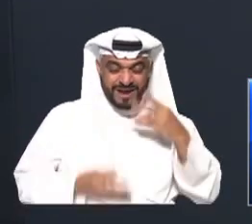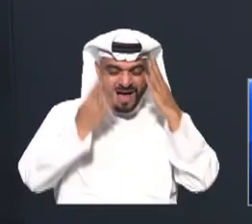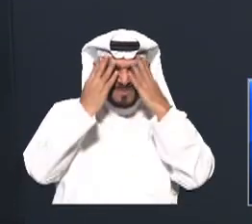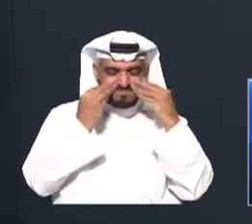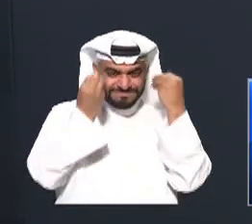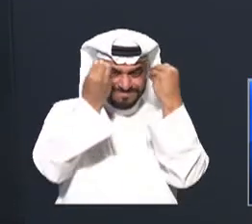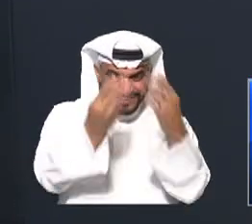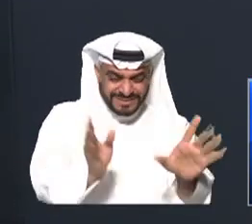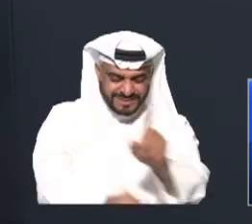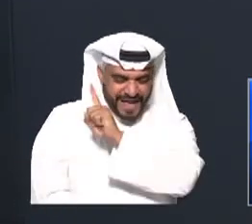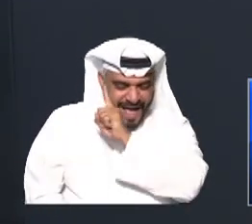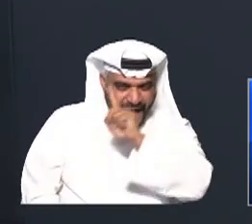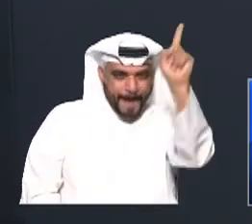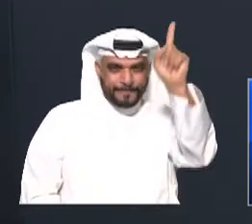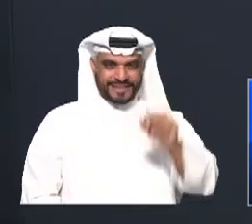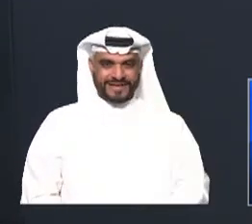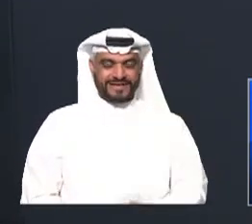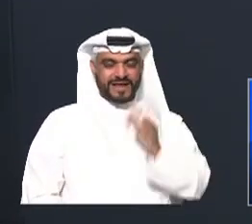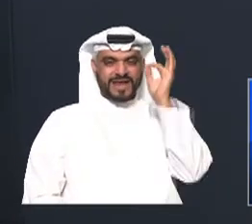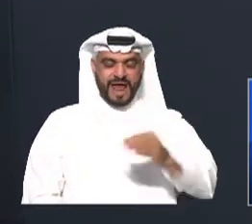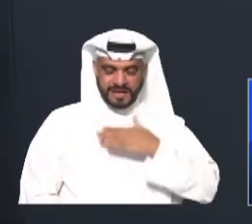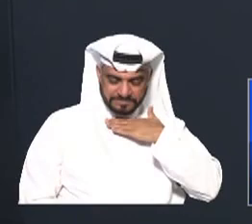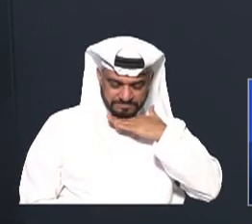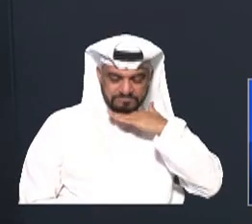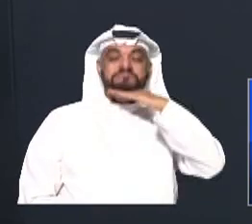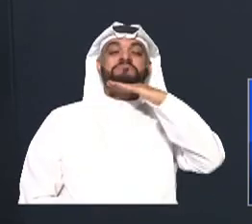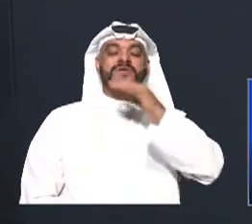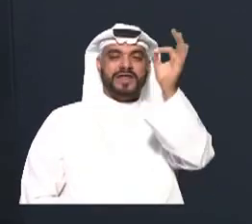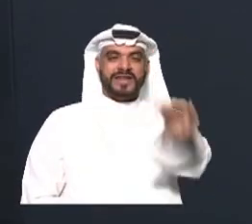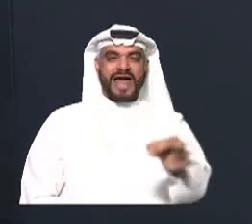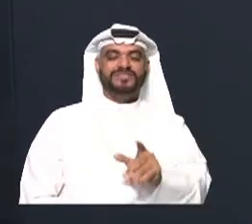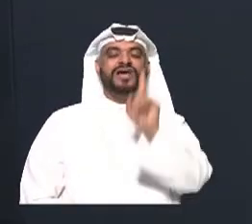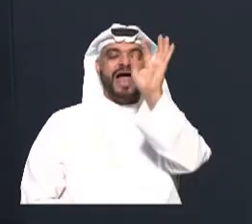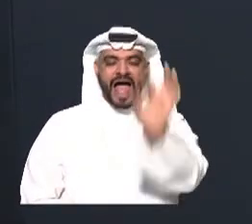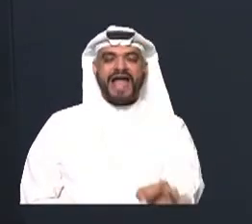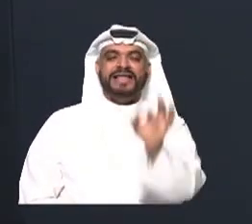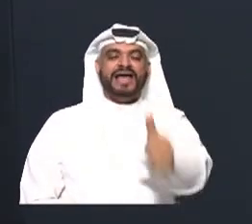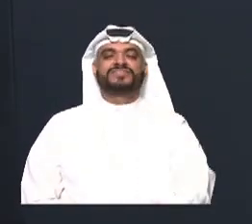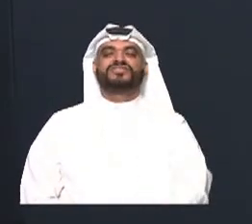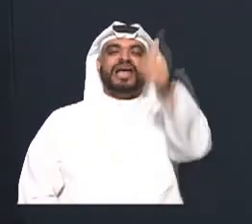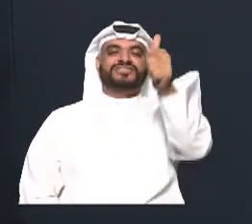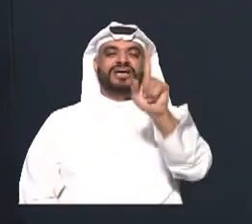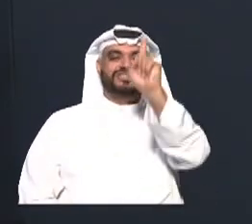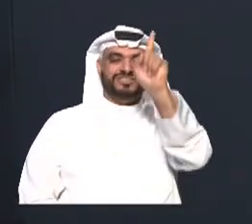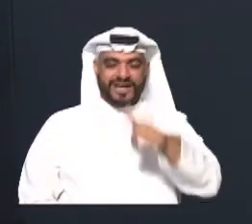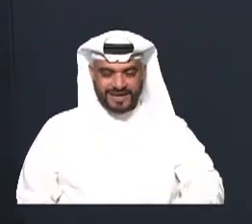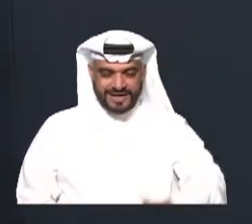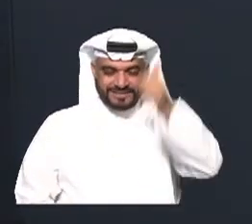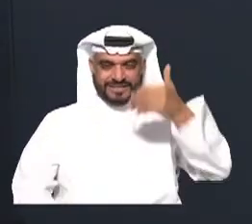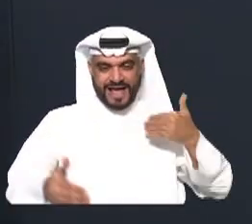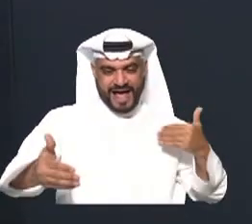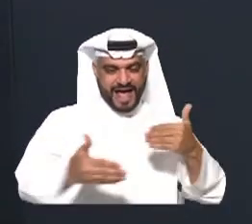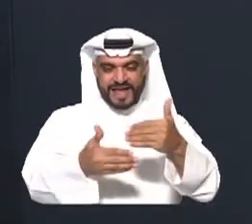لا نتنازل عن خطاب العز والكرامة، وسينجح الفلسطيني قريبا، أقرب مما